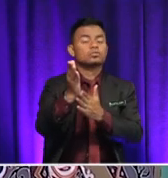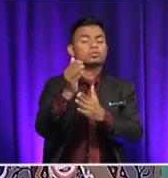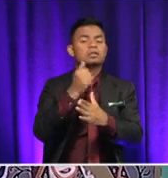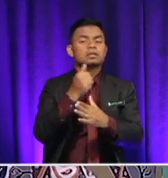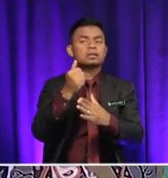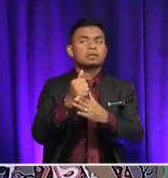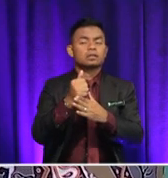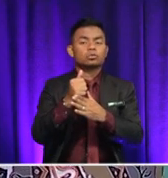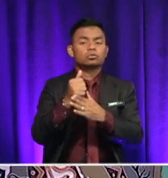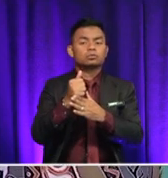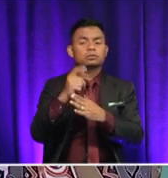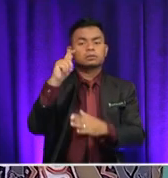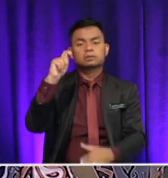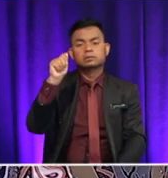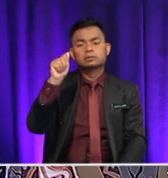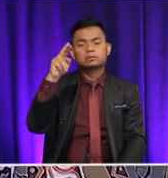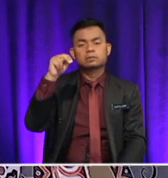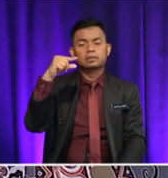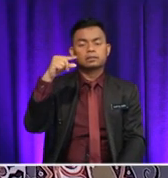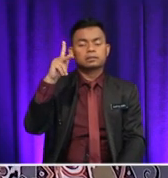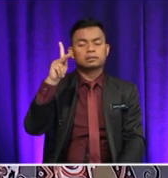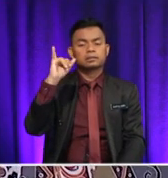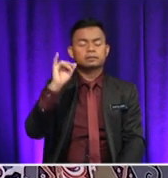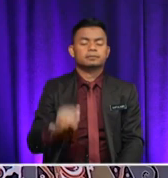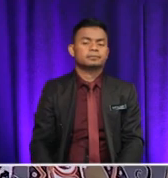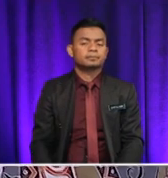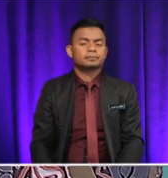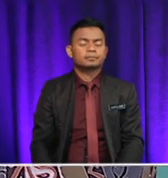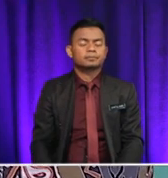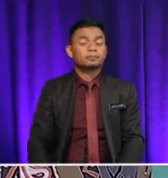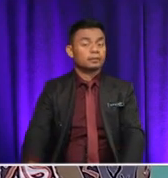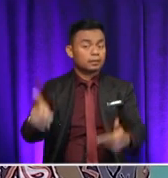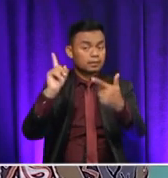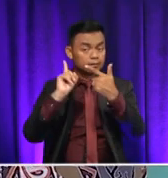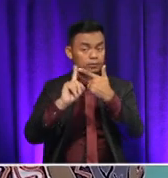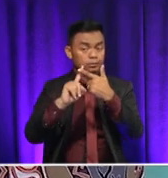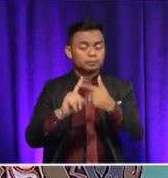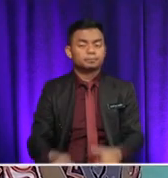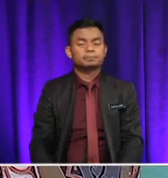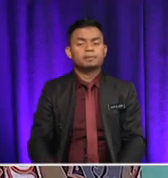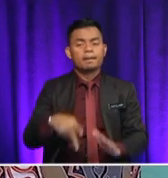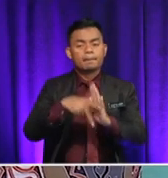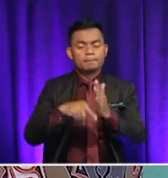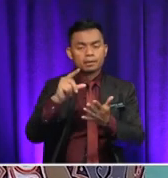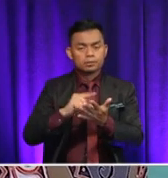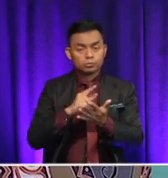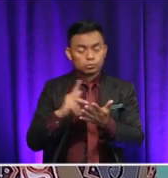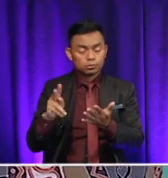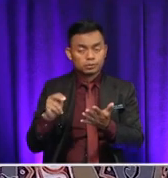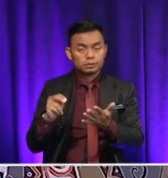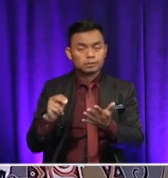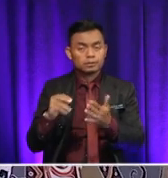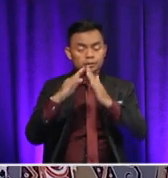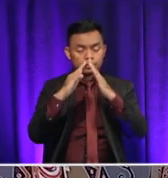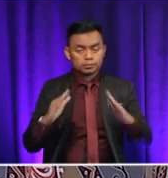kerja-kerja pemasangan injak pengguna kediaman tuh peluk Tentukan apa yang di